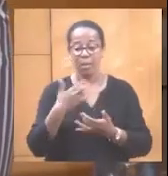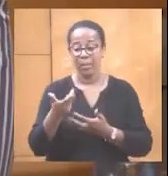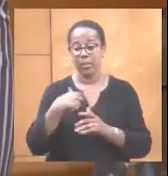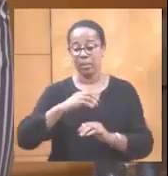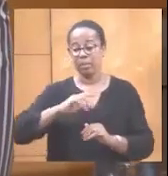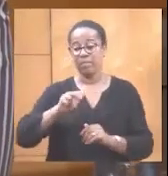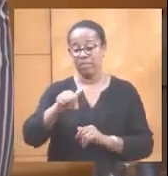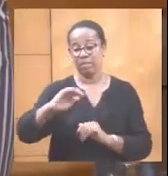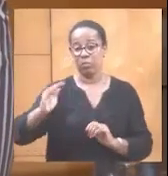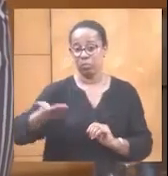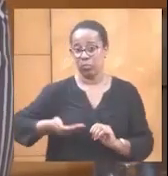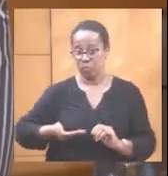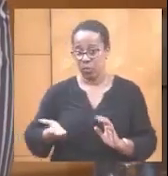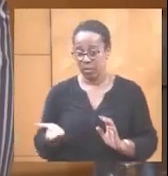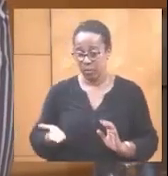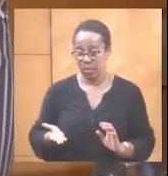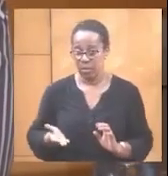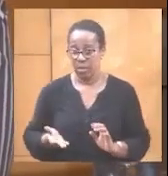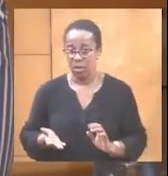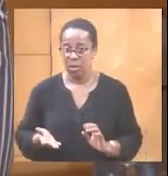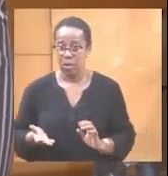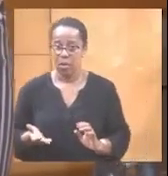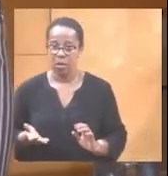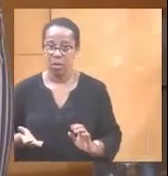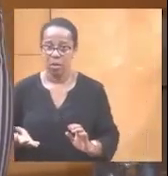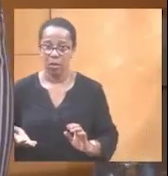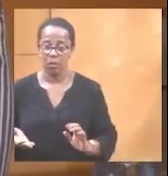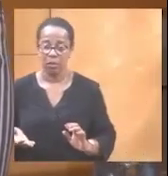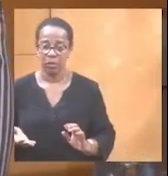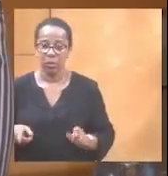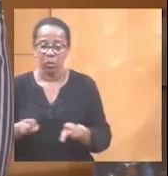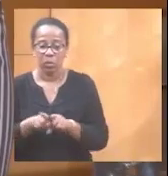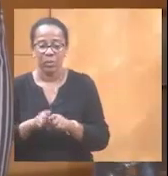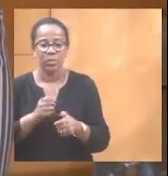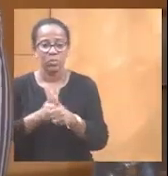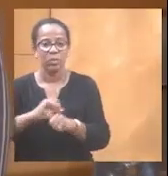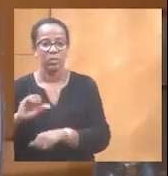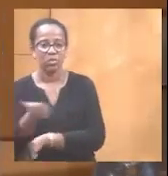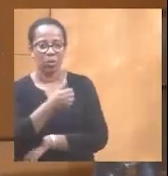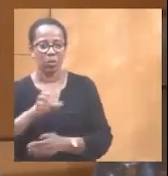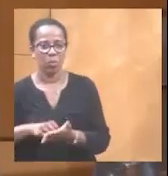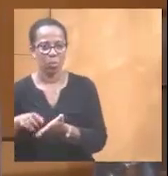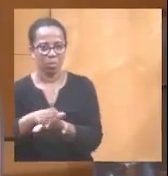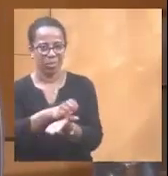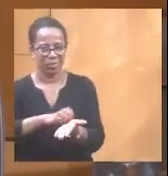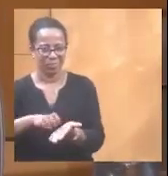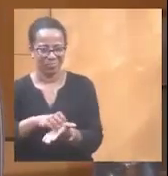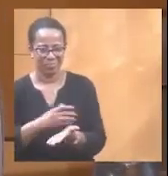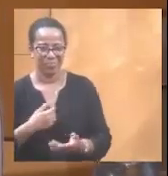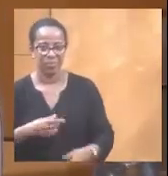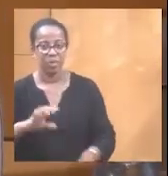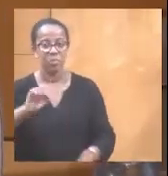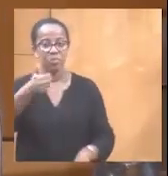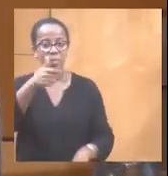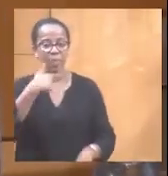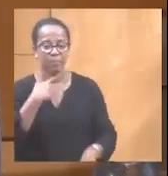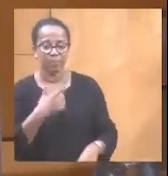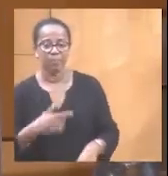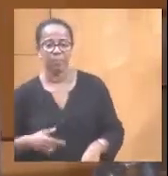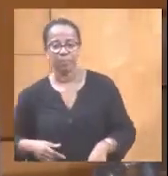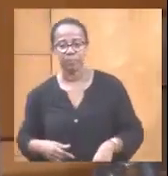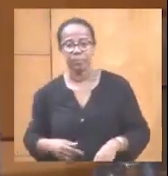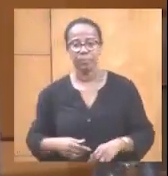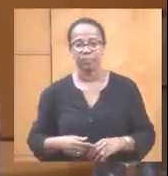doit recevoir n'est pas encore connu. Bien. Ça, c'est la première logique qui a fait